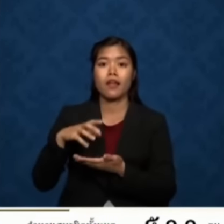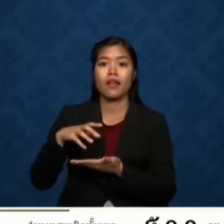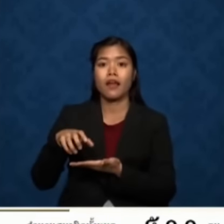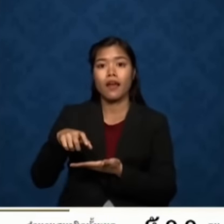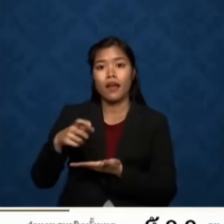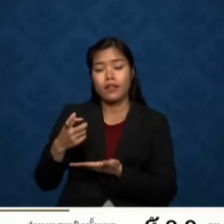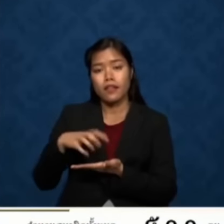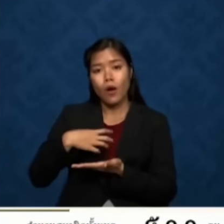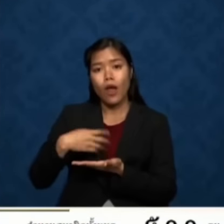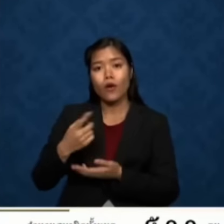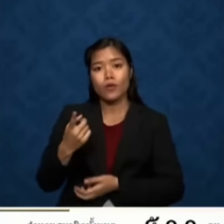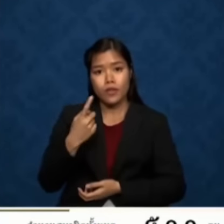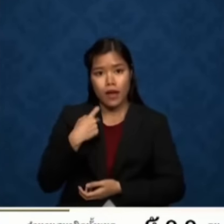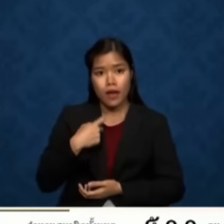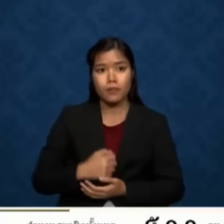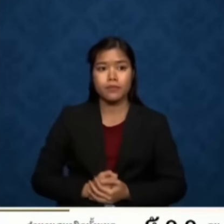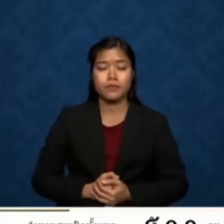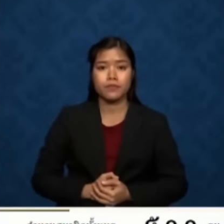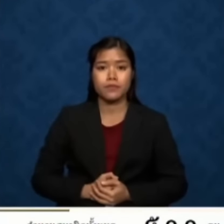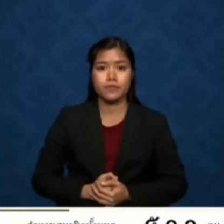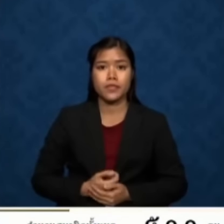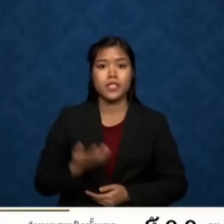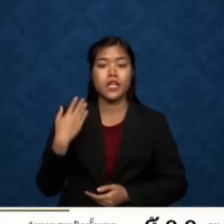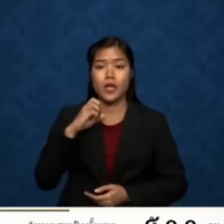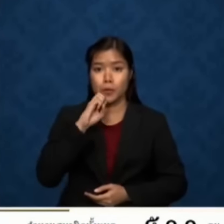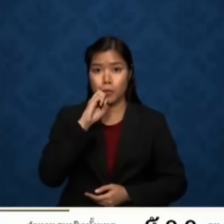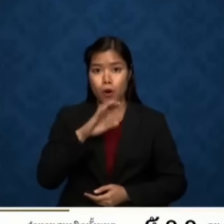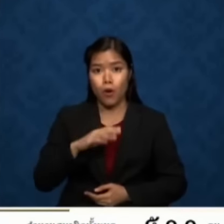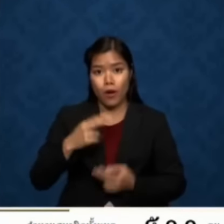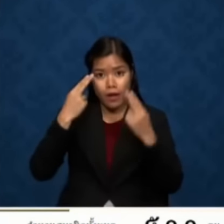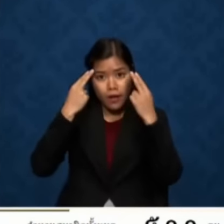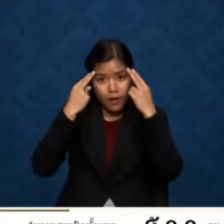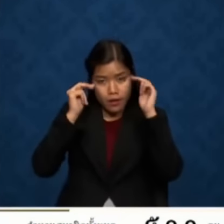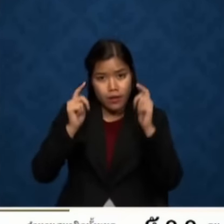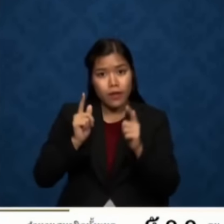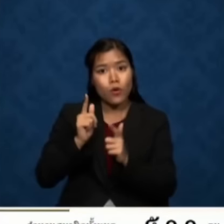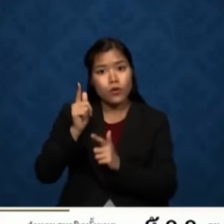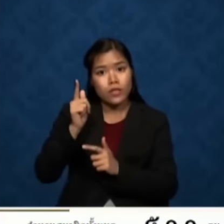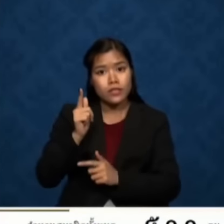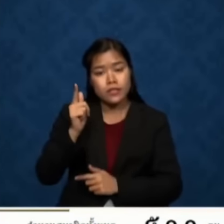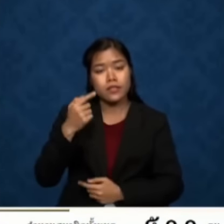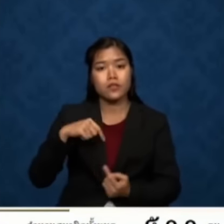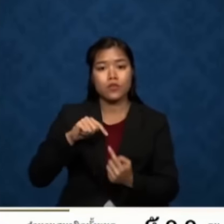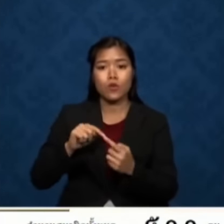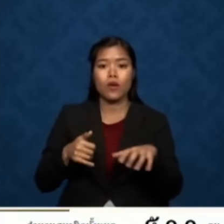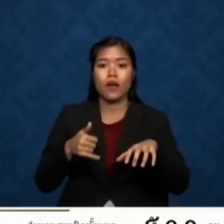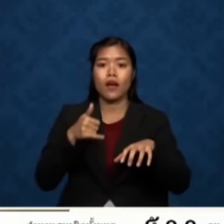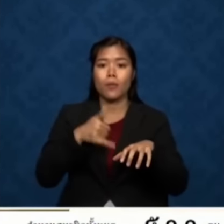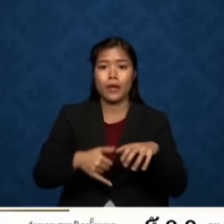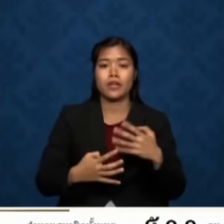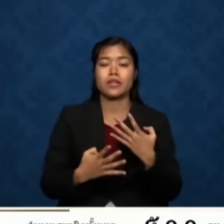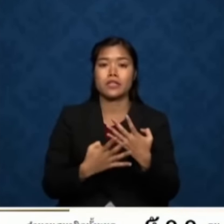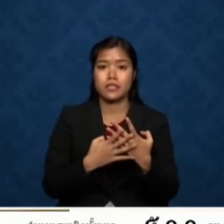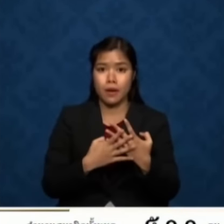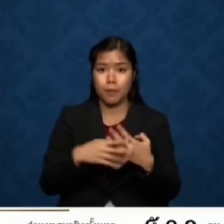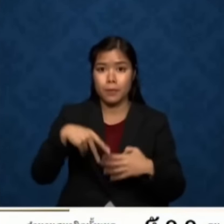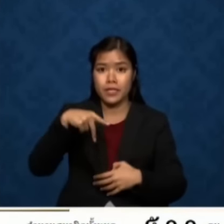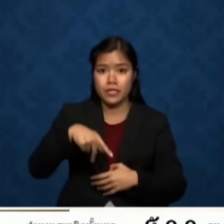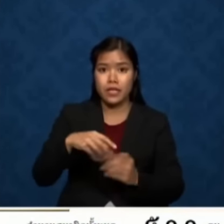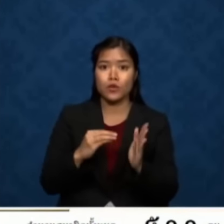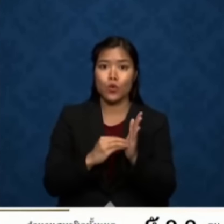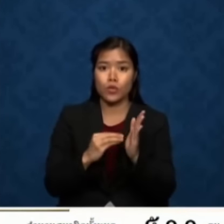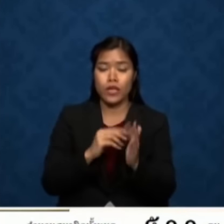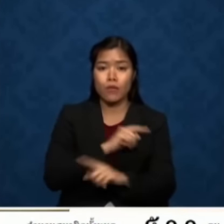างที่กราบเรียนว่าอดีตนายกทักษิณเข้าเรือนจำพิเศษกรุงเทพวันที่22เมื่อรับตัวแล้